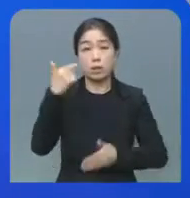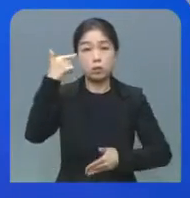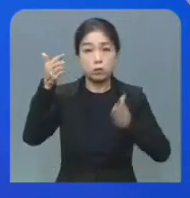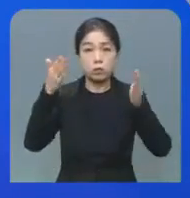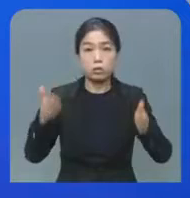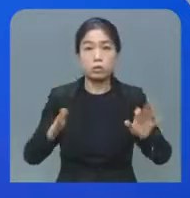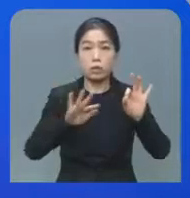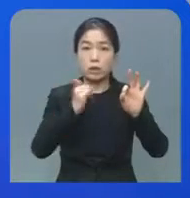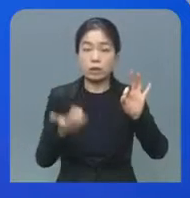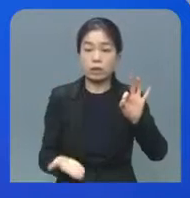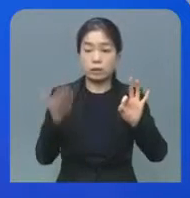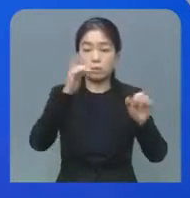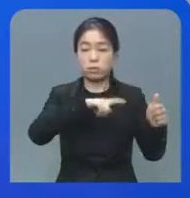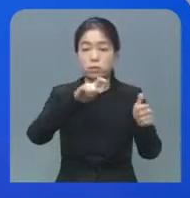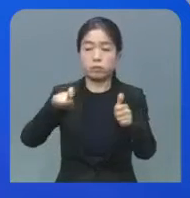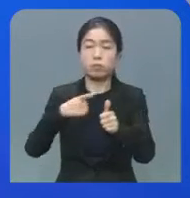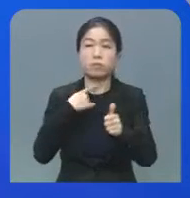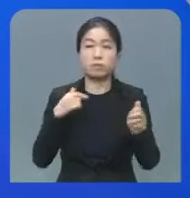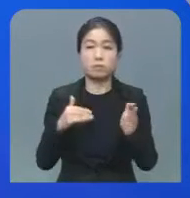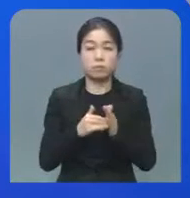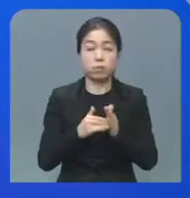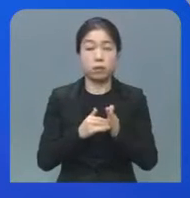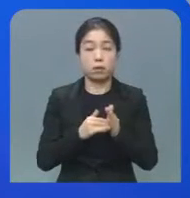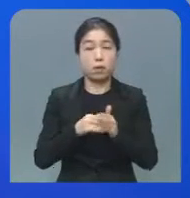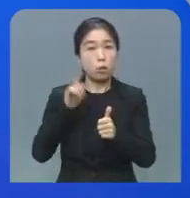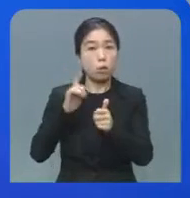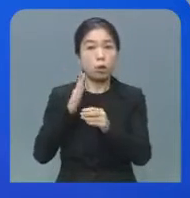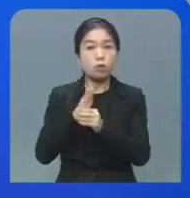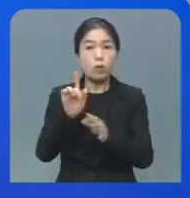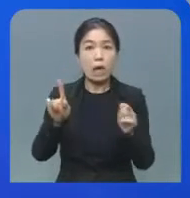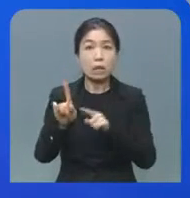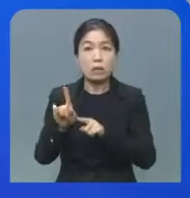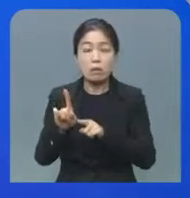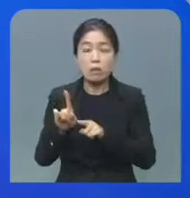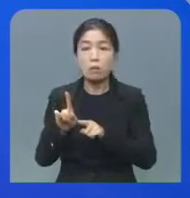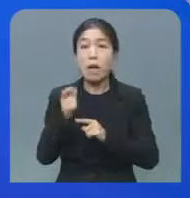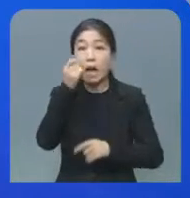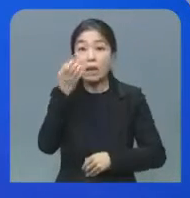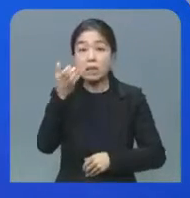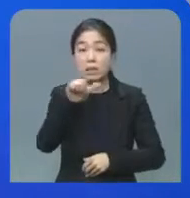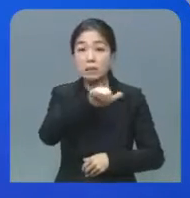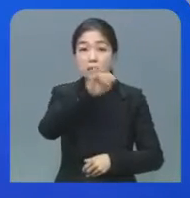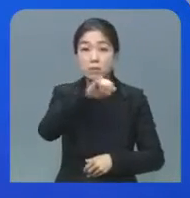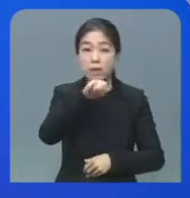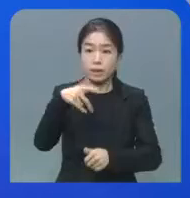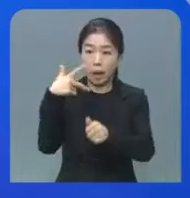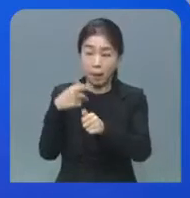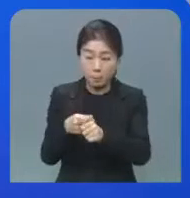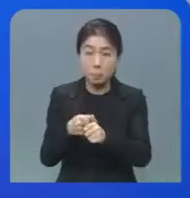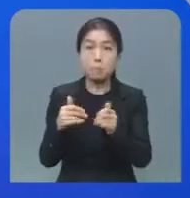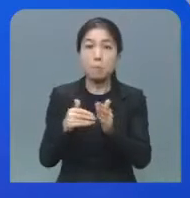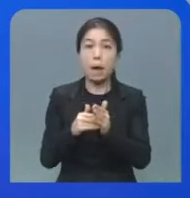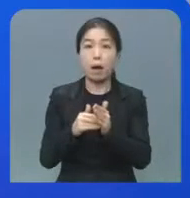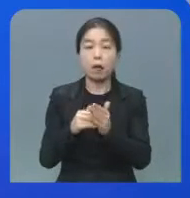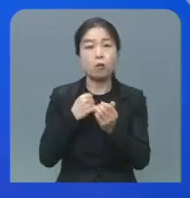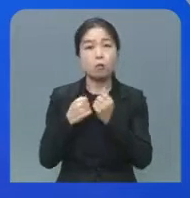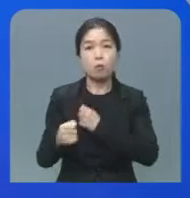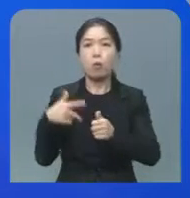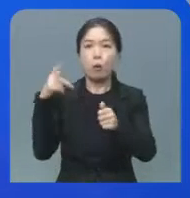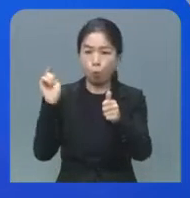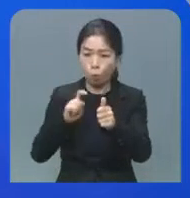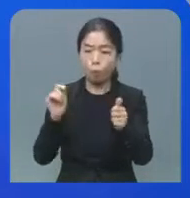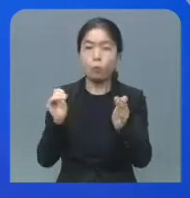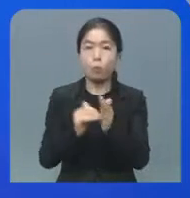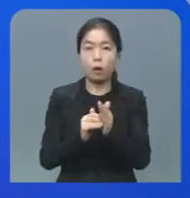두 자리수 헉 진짜 를 기록했는데 심지어 확진 자건 된 사람은 한 달전 아스트라제네카 백신을 맞고 또 확진 판정을 받았습니다